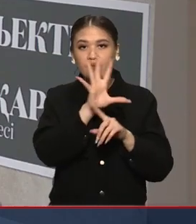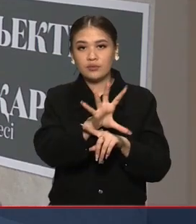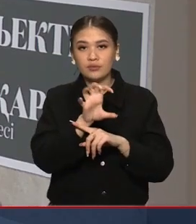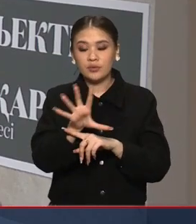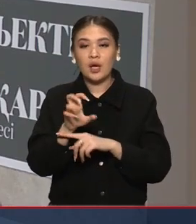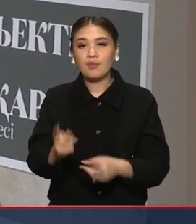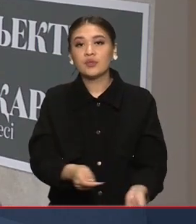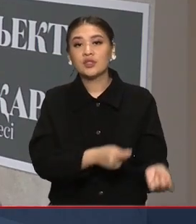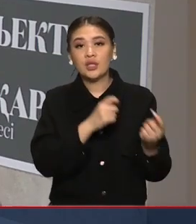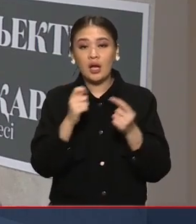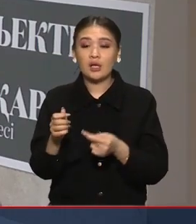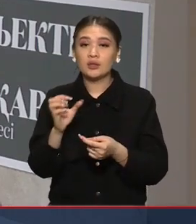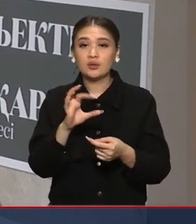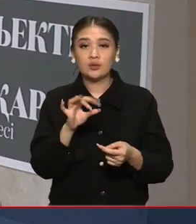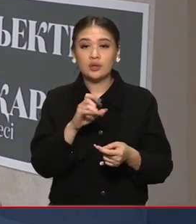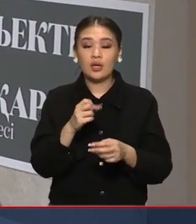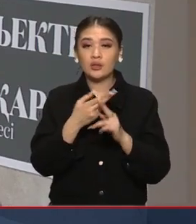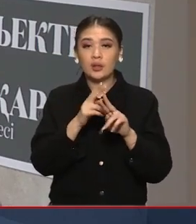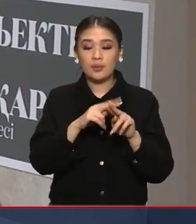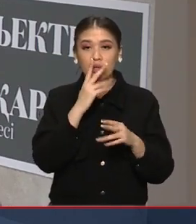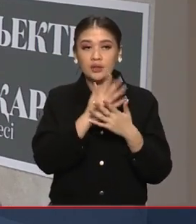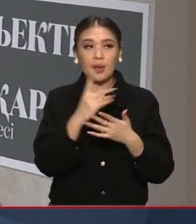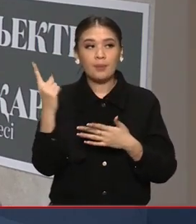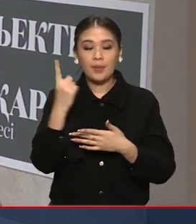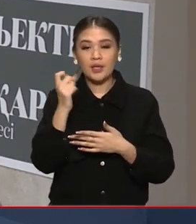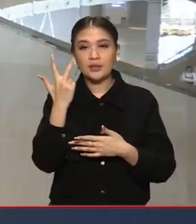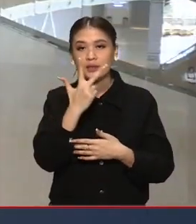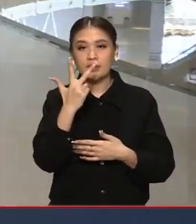привезли в Букеевскую Орду, и уже там были сделаны первые три снимка.